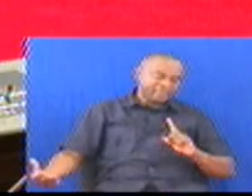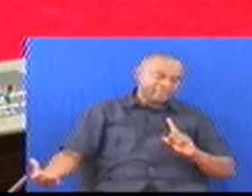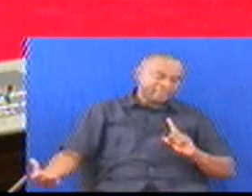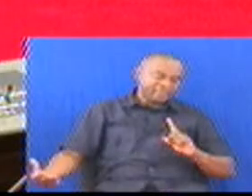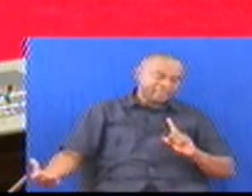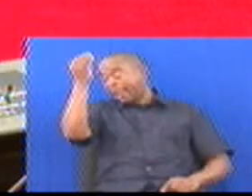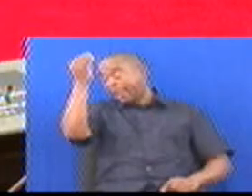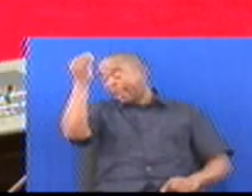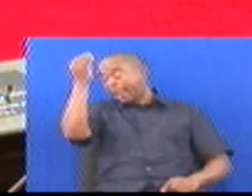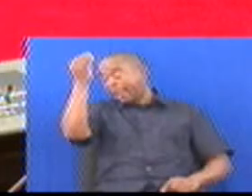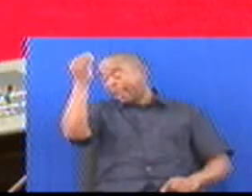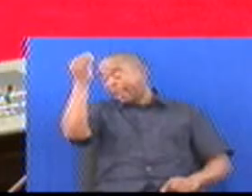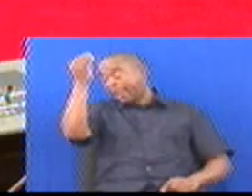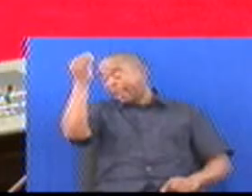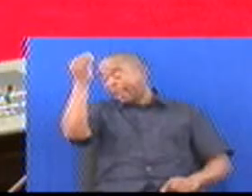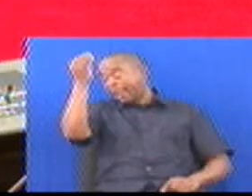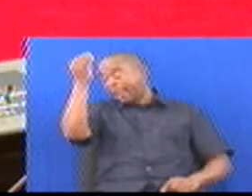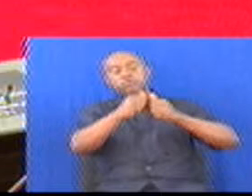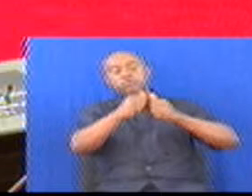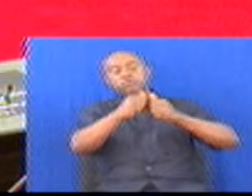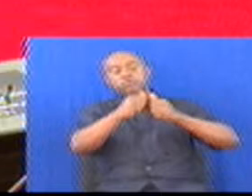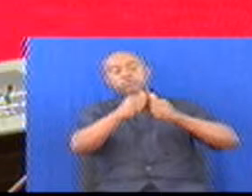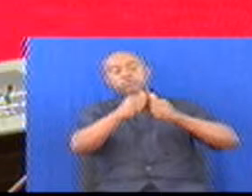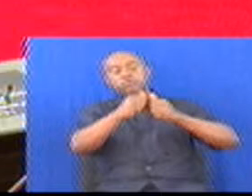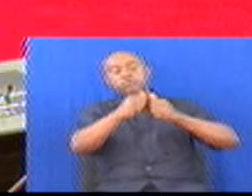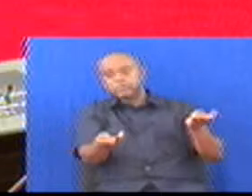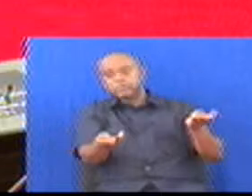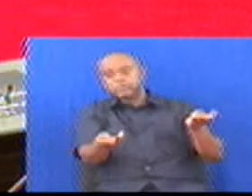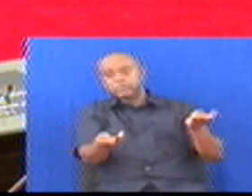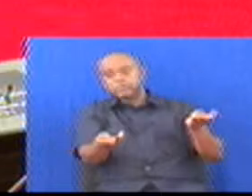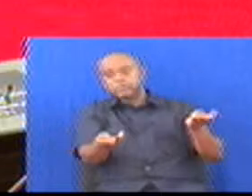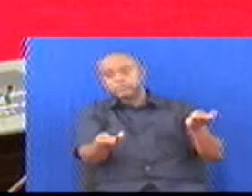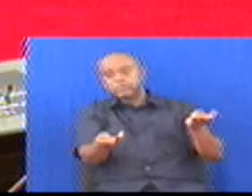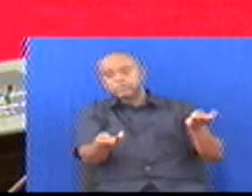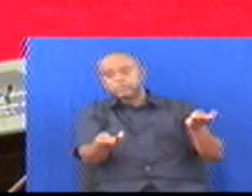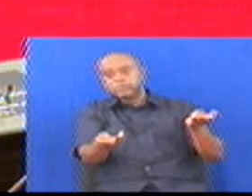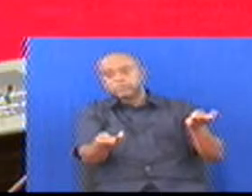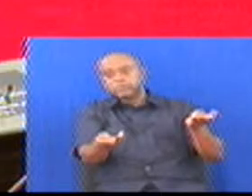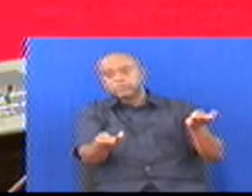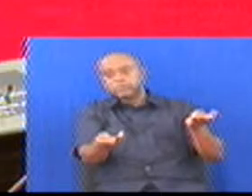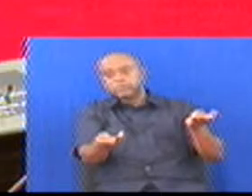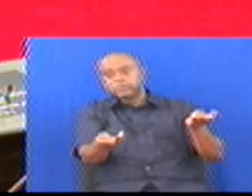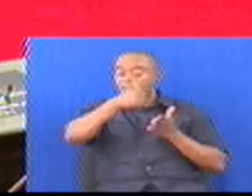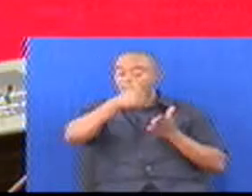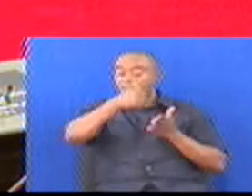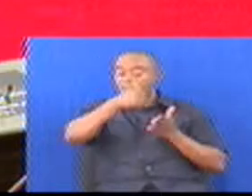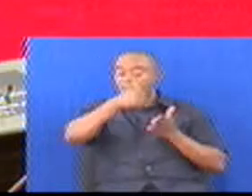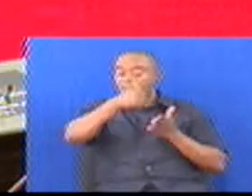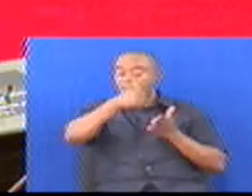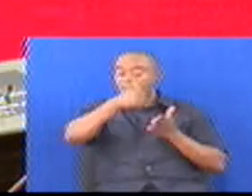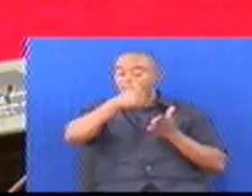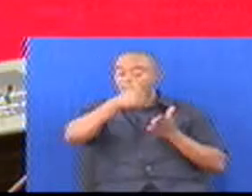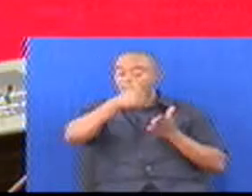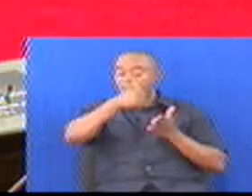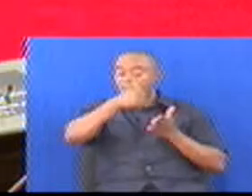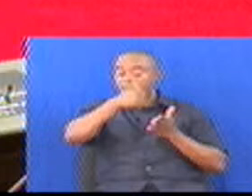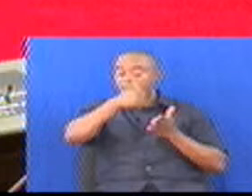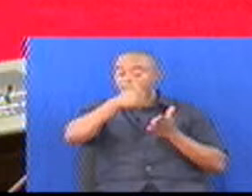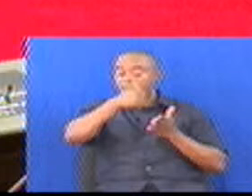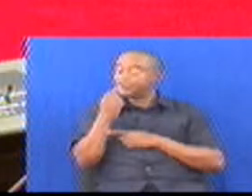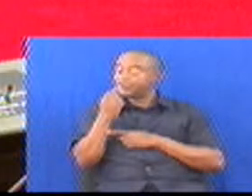elimu ni pamoja na yafuatayo: kugharamia elimu msingi bila ada, ambapo jumla ya shilingi